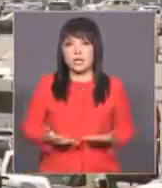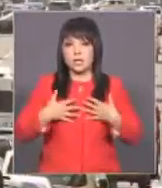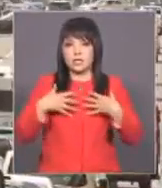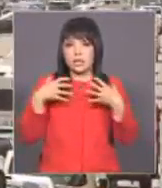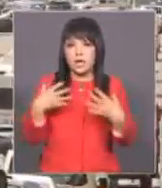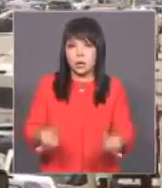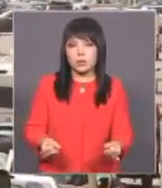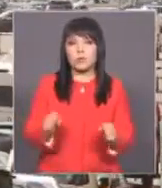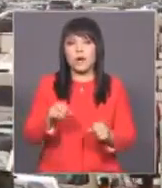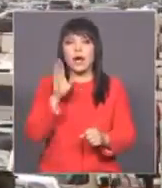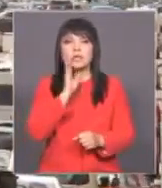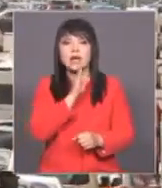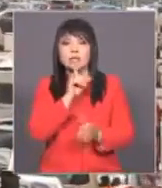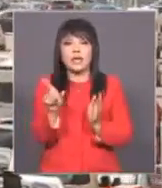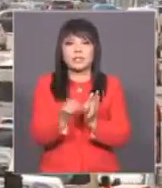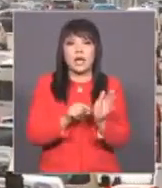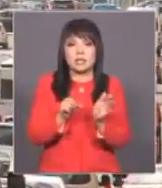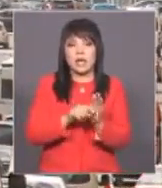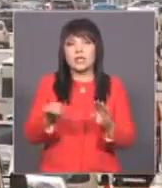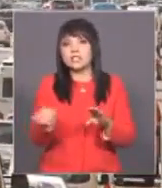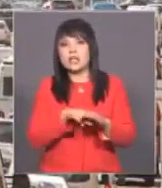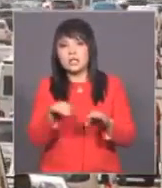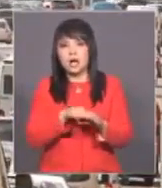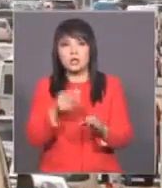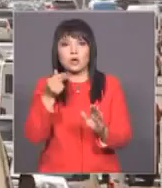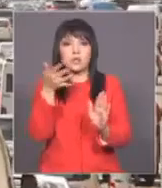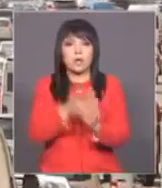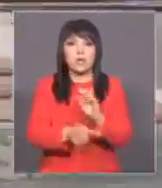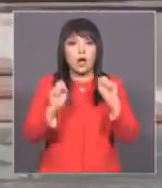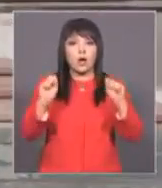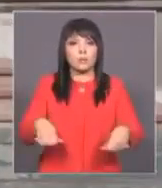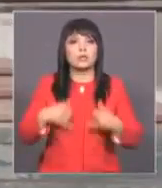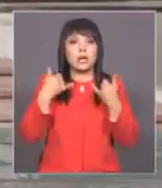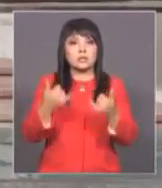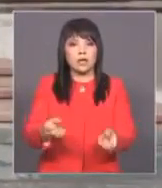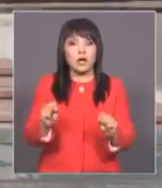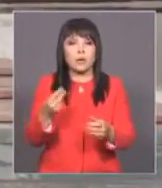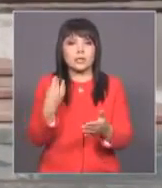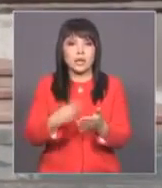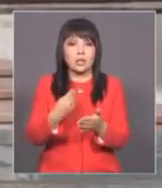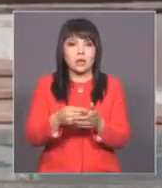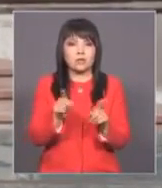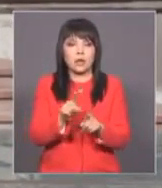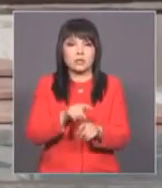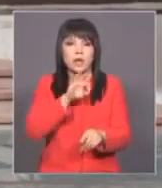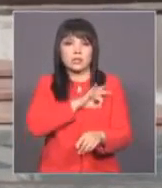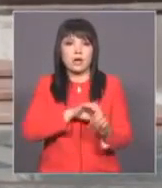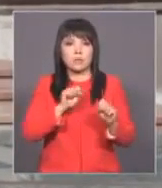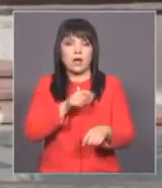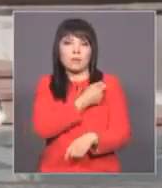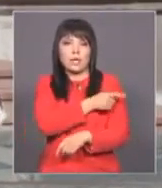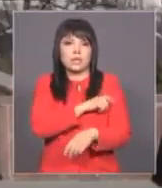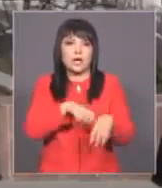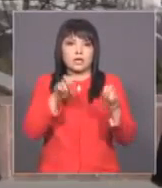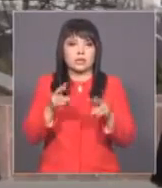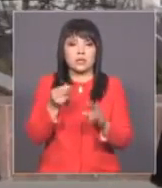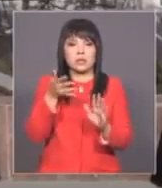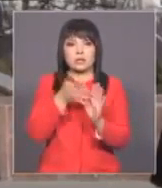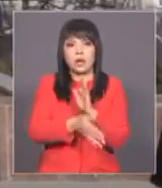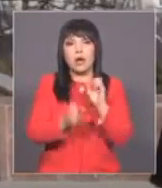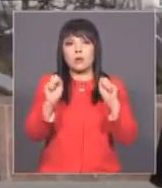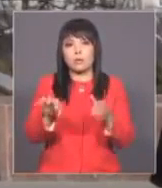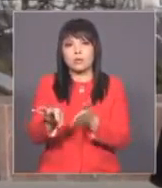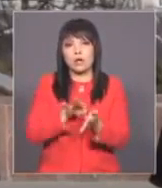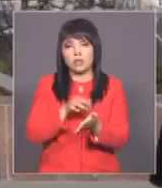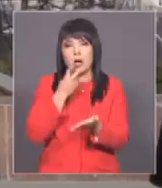денсаулық сақтау, ананың зейнетақысын жинақтауға жұмсауға болады. Сонымен қатар қаражатты ақылы медицина қызметтерді шұғыл